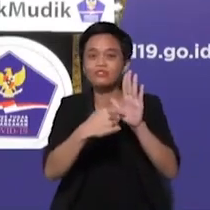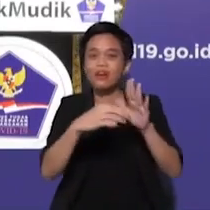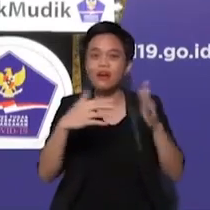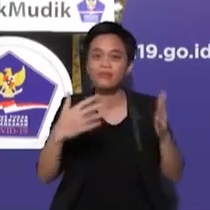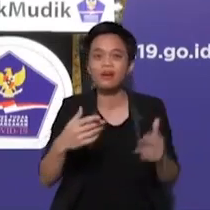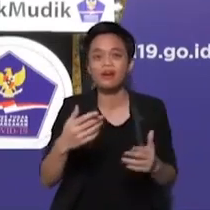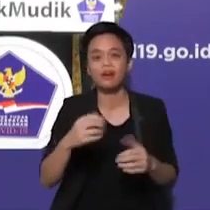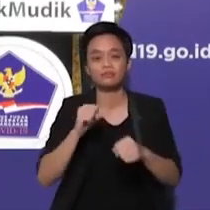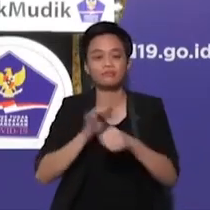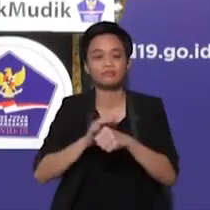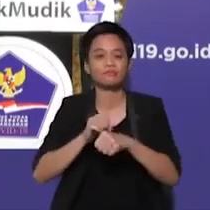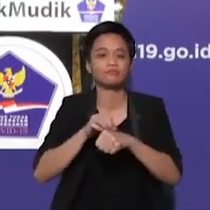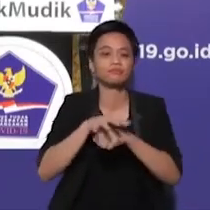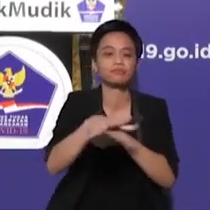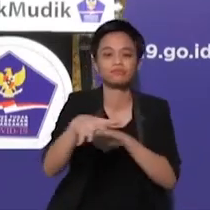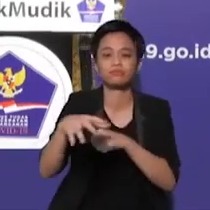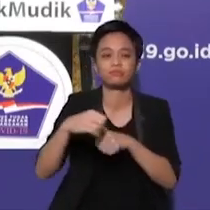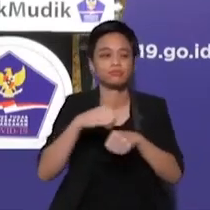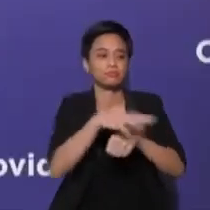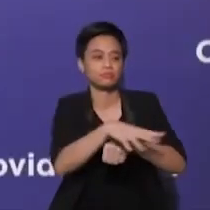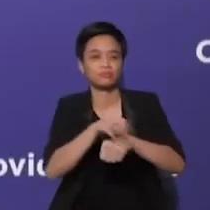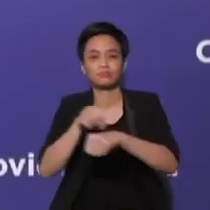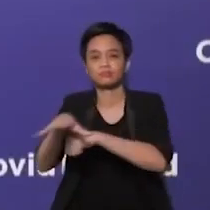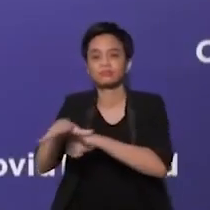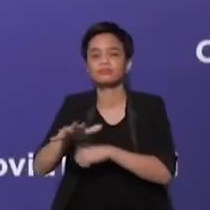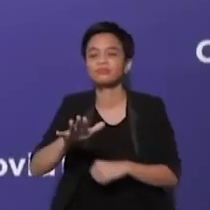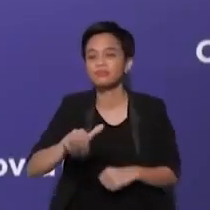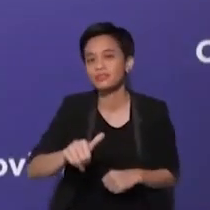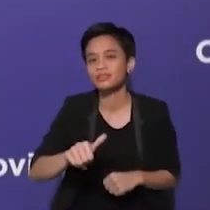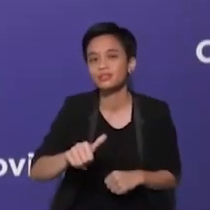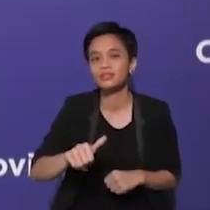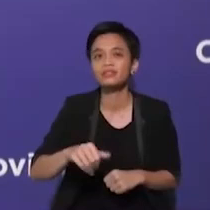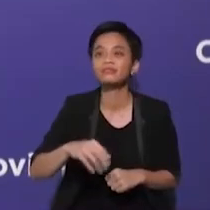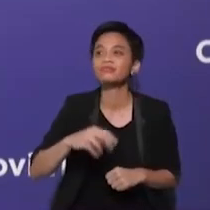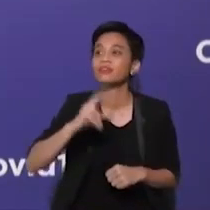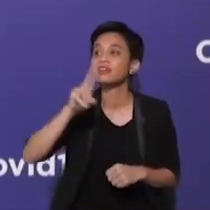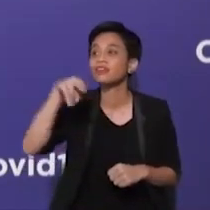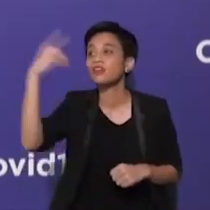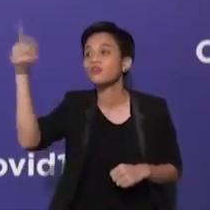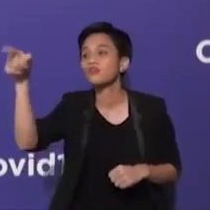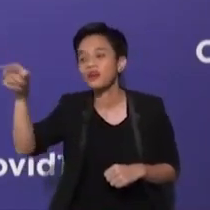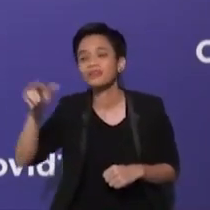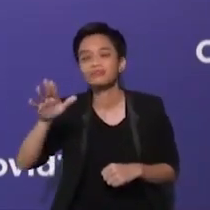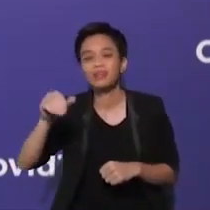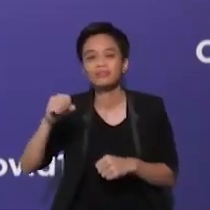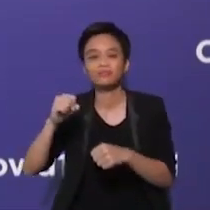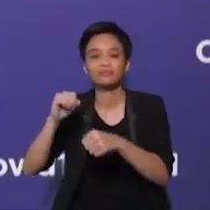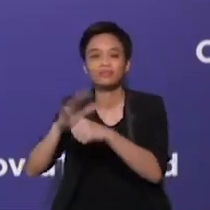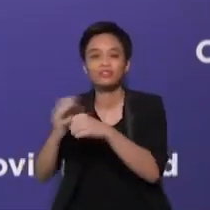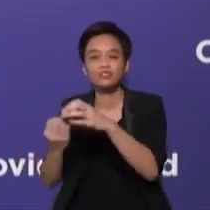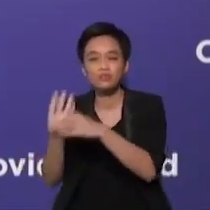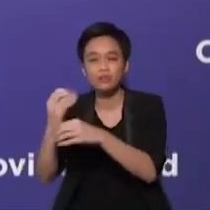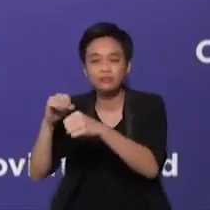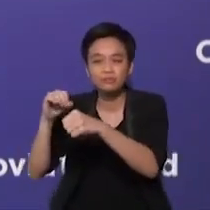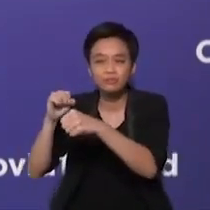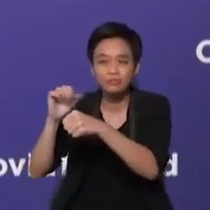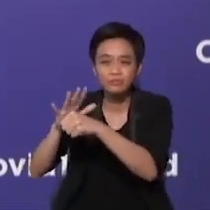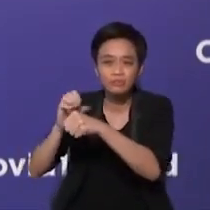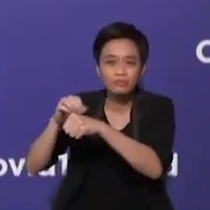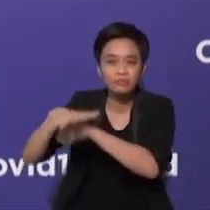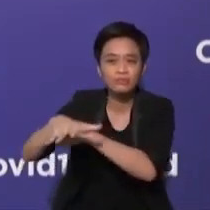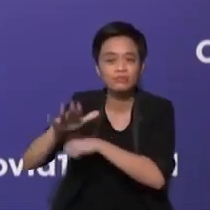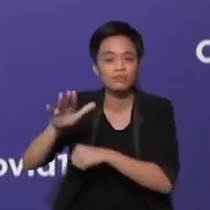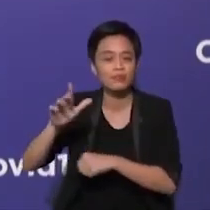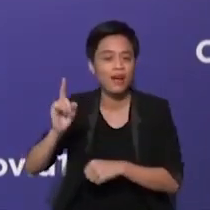terjadi hai Power di luar masih ada sumber penular nya bawa di luar